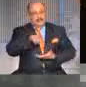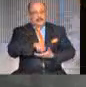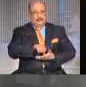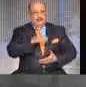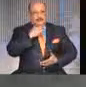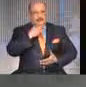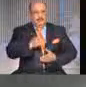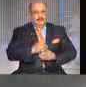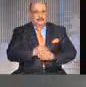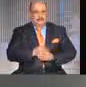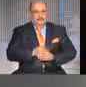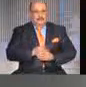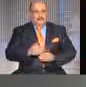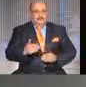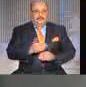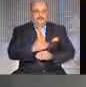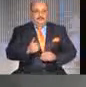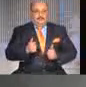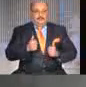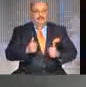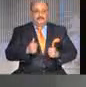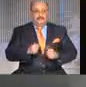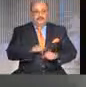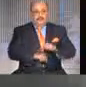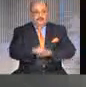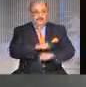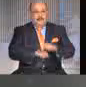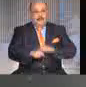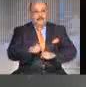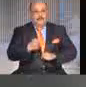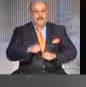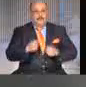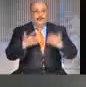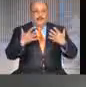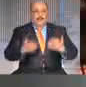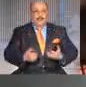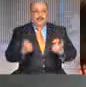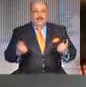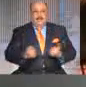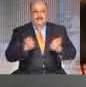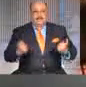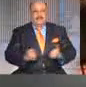الفنية المتواجدة هي ترسم يعني تفاؤل كبير ياسر لبلادنا.